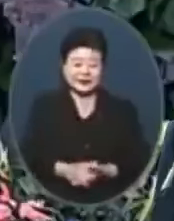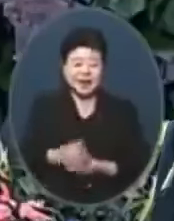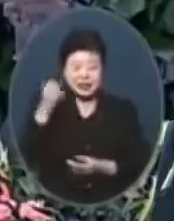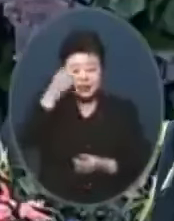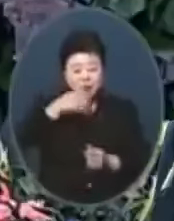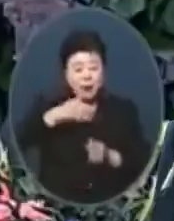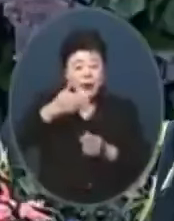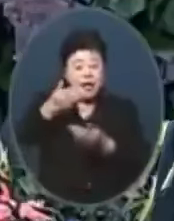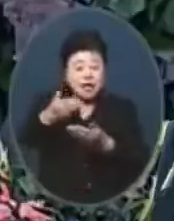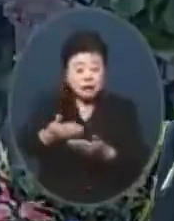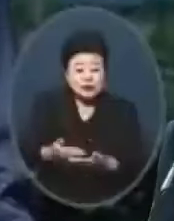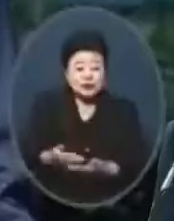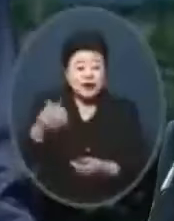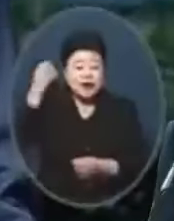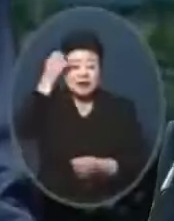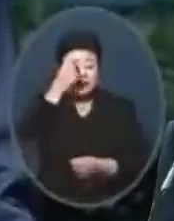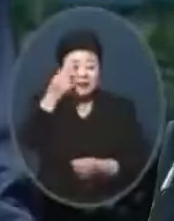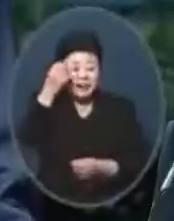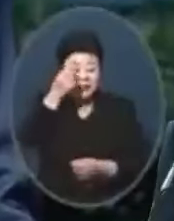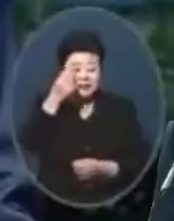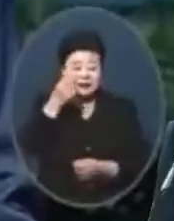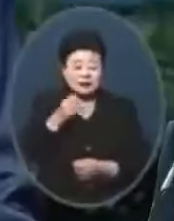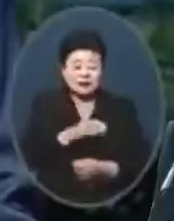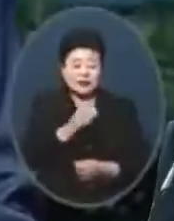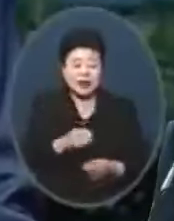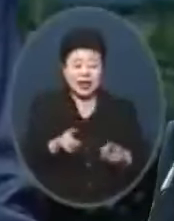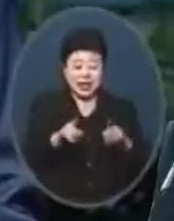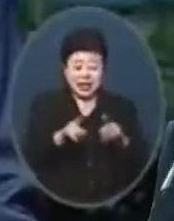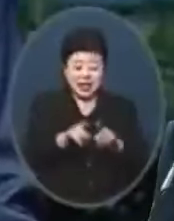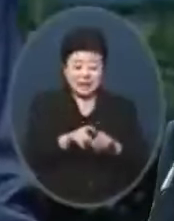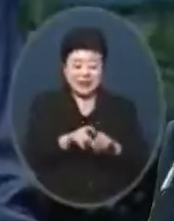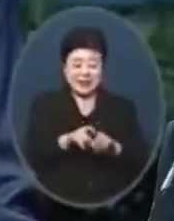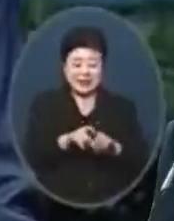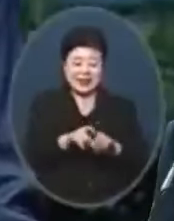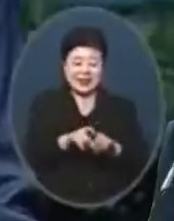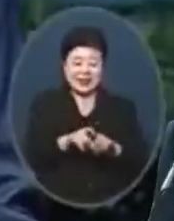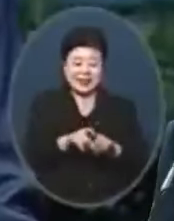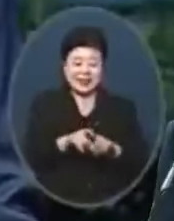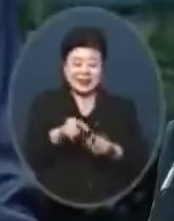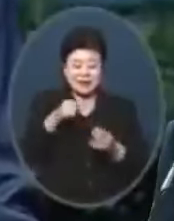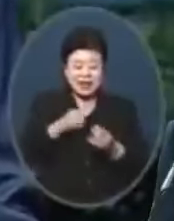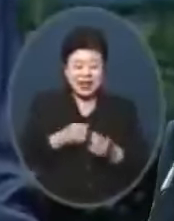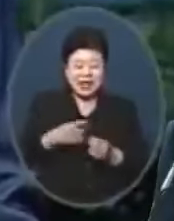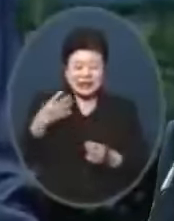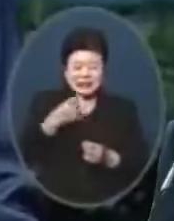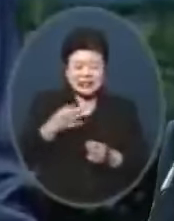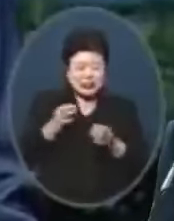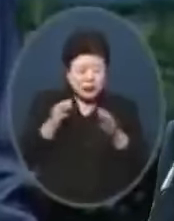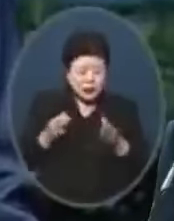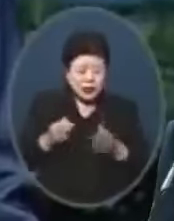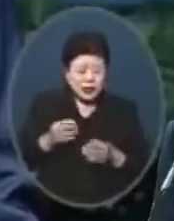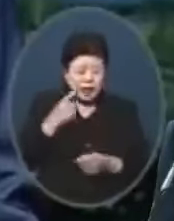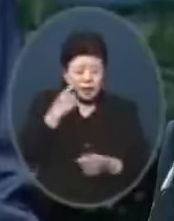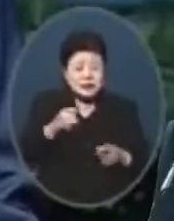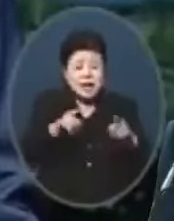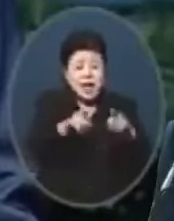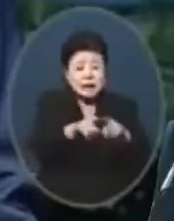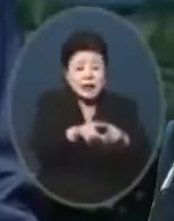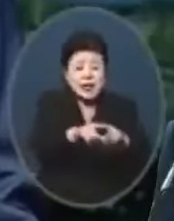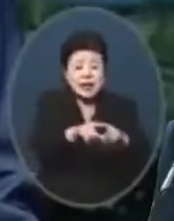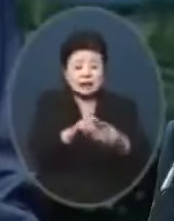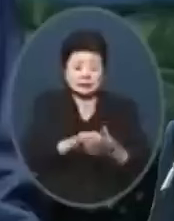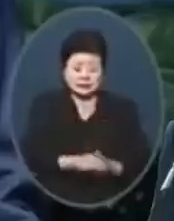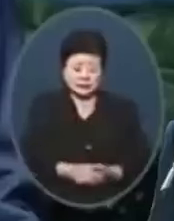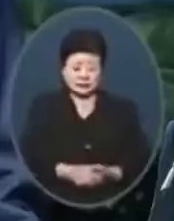성령을 보내주셔서 성령은 우리와 늘 함께 있습니다. 구약 4000년 동안은 아버지가 일선에